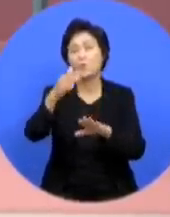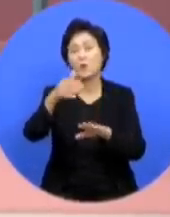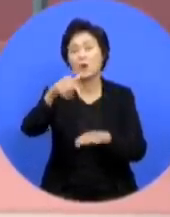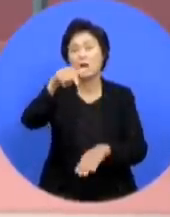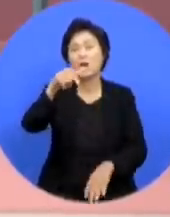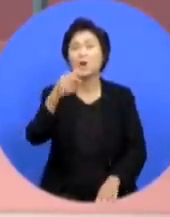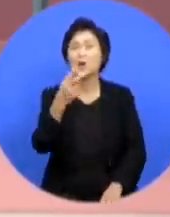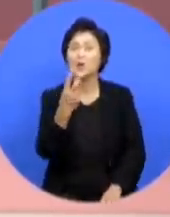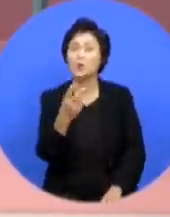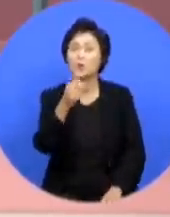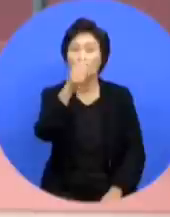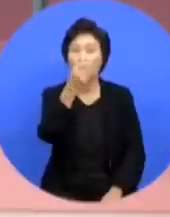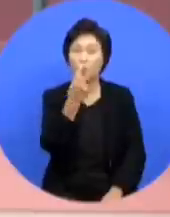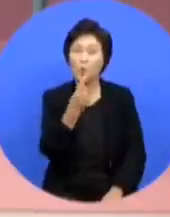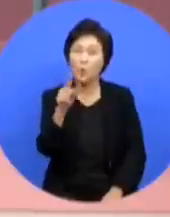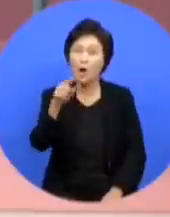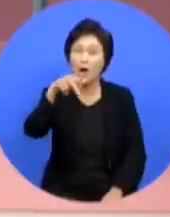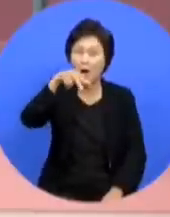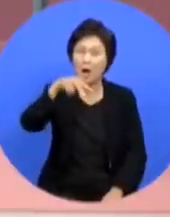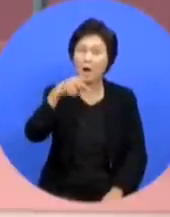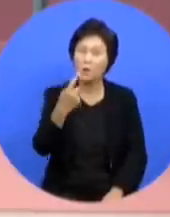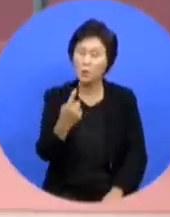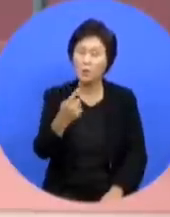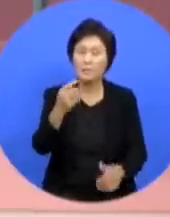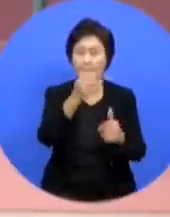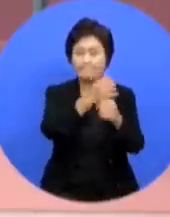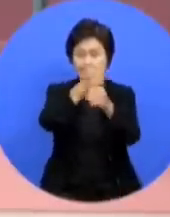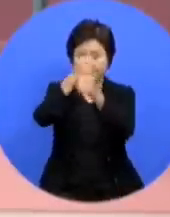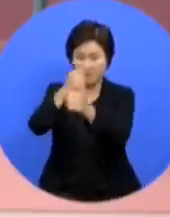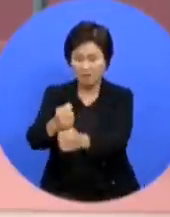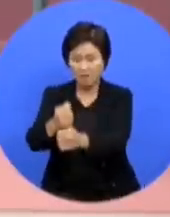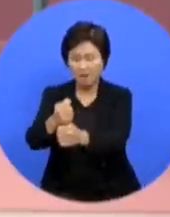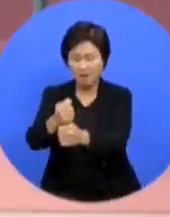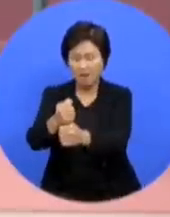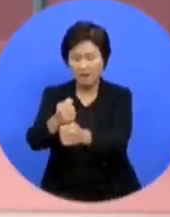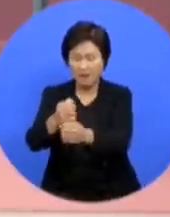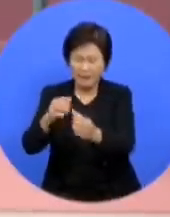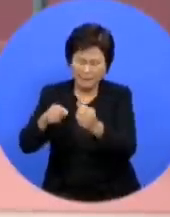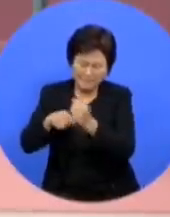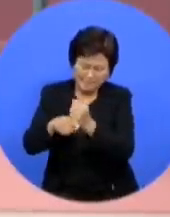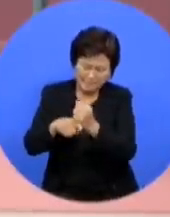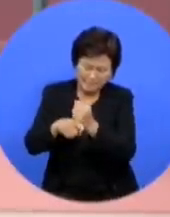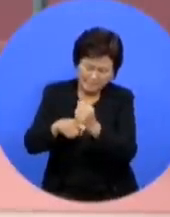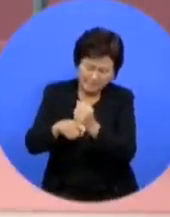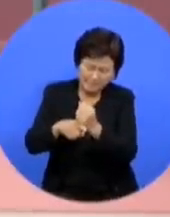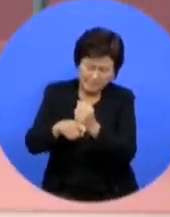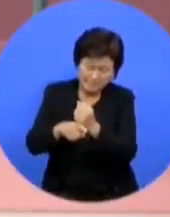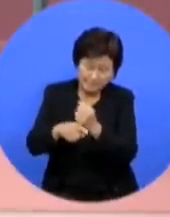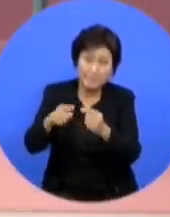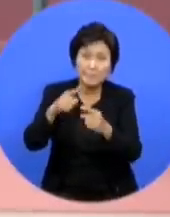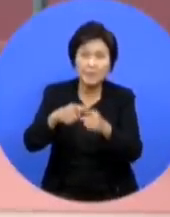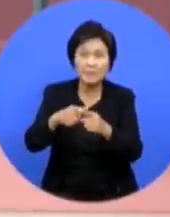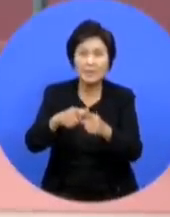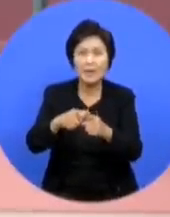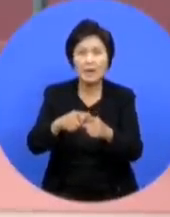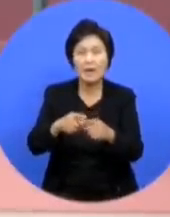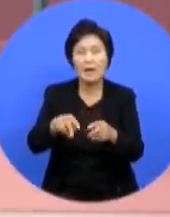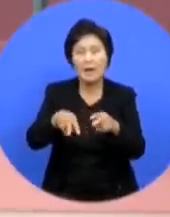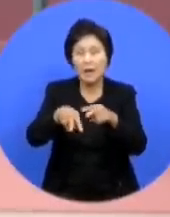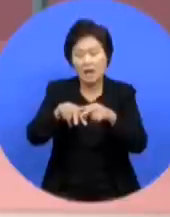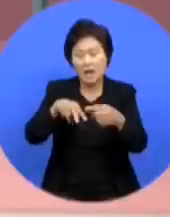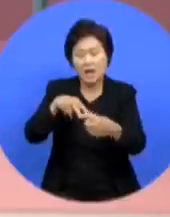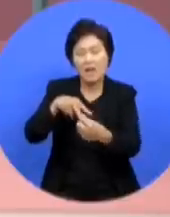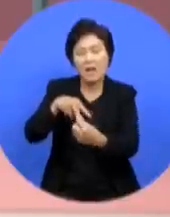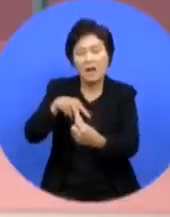교화소에 가서 심한 고문을 받았는데 한쪽 다리가 근육이 끊기고 예,